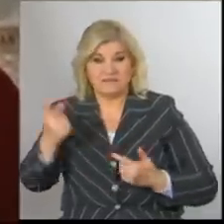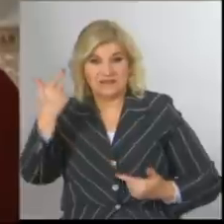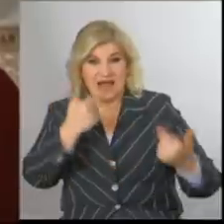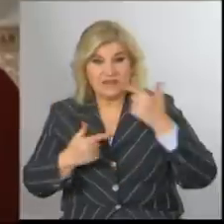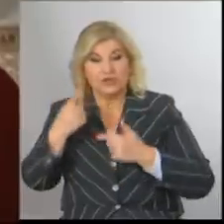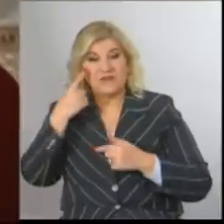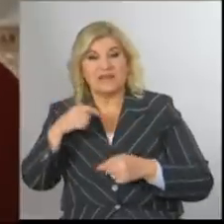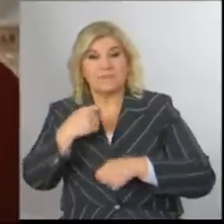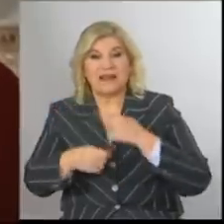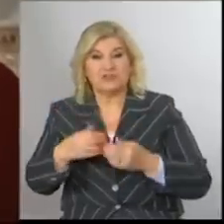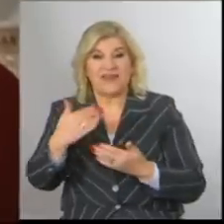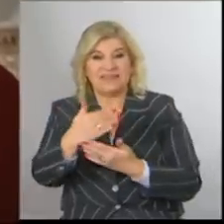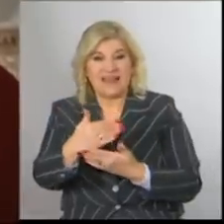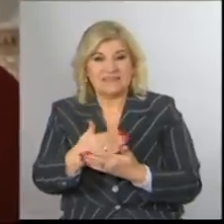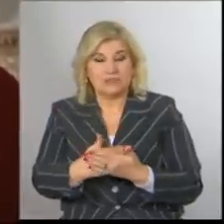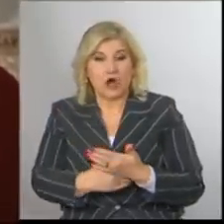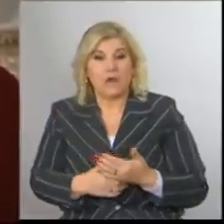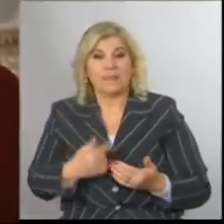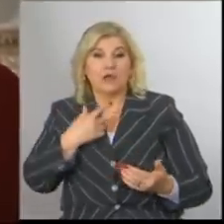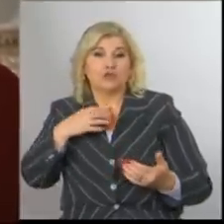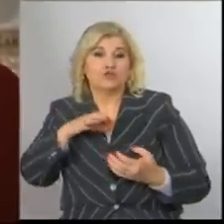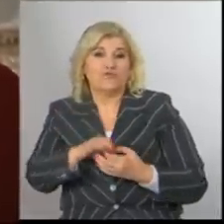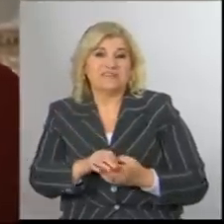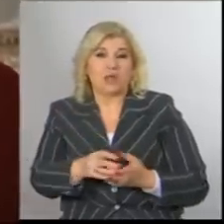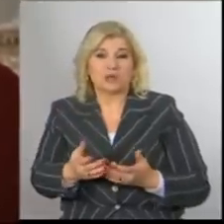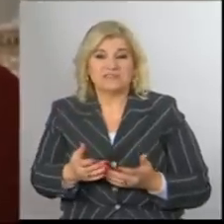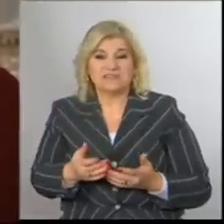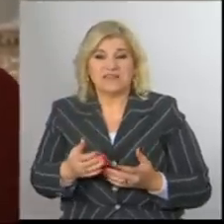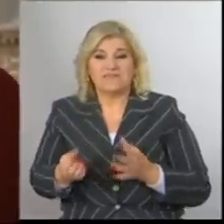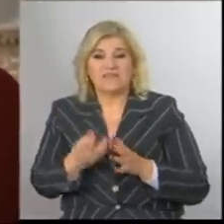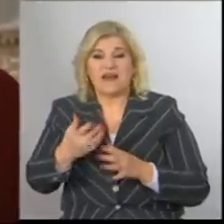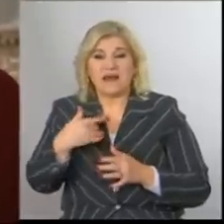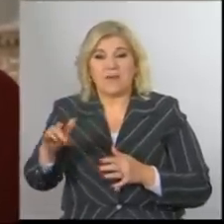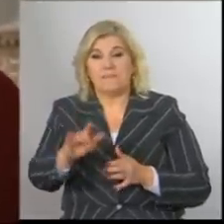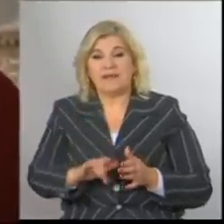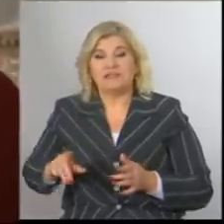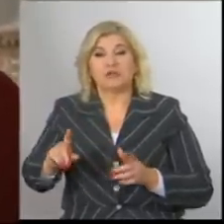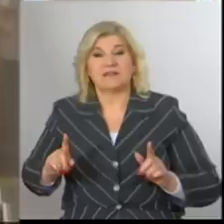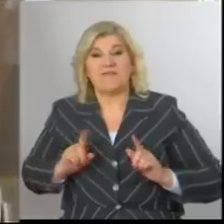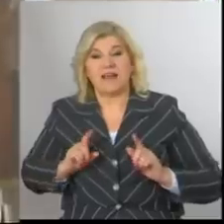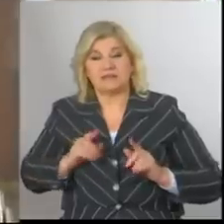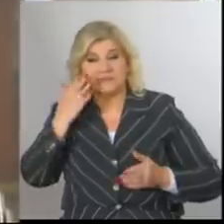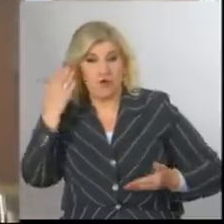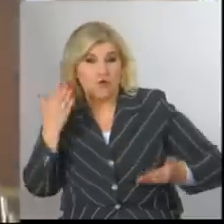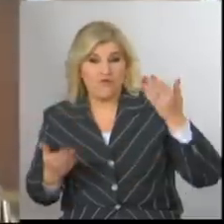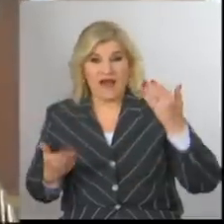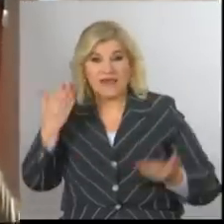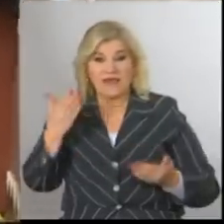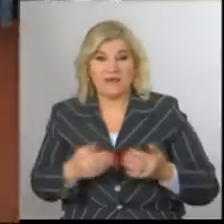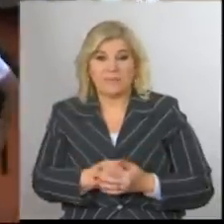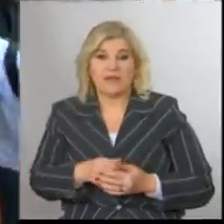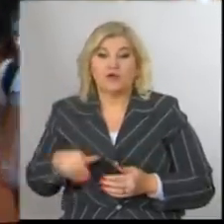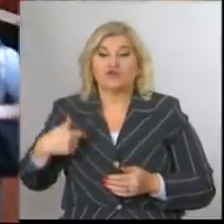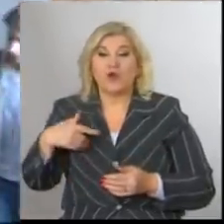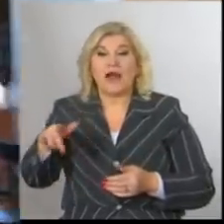pracovať s textom hľadať isté súvislosti eh vytvárame im priestor na vlastné uvažovanie na to že sa škola umiestnila na